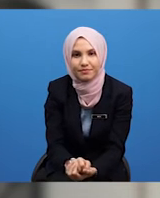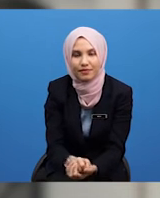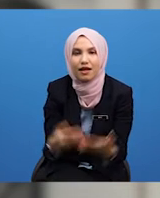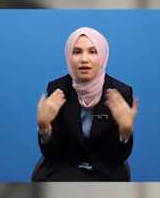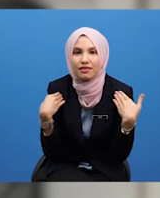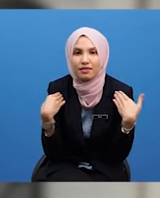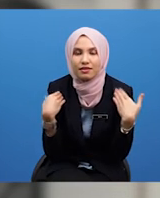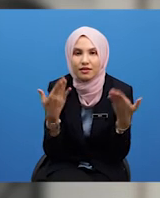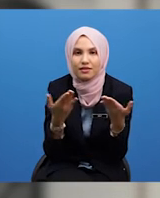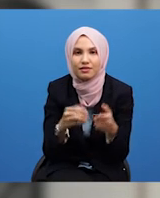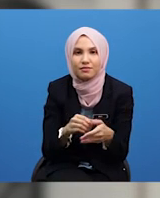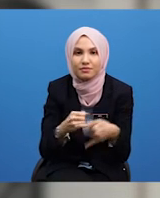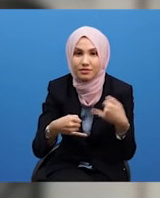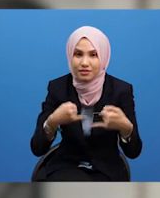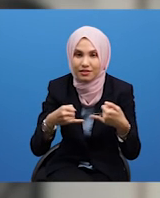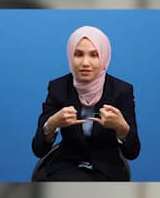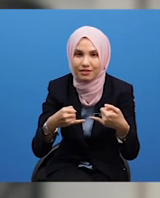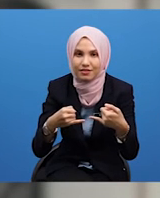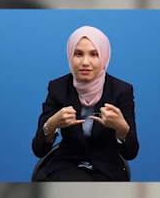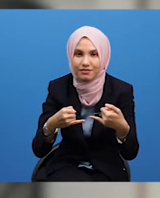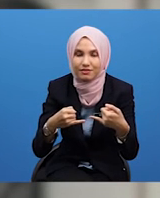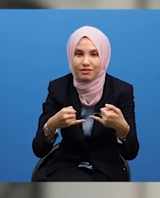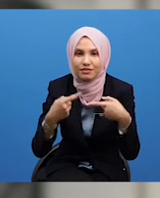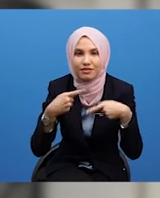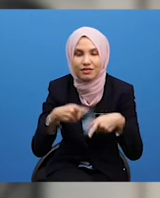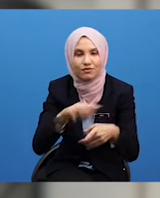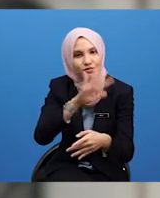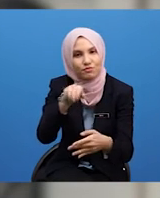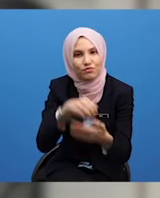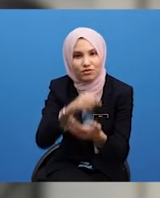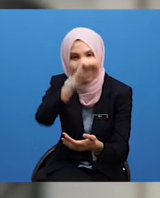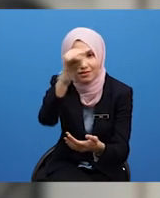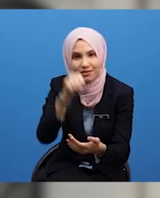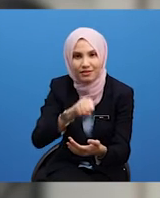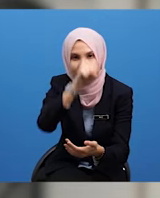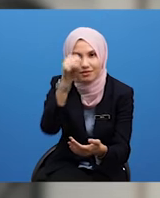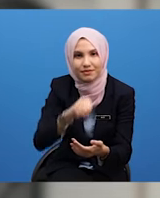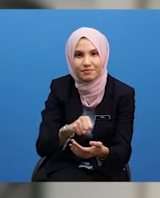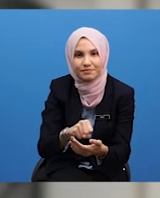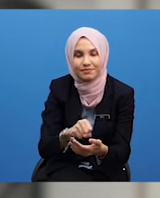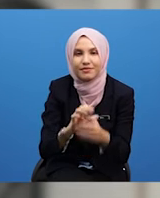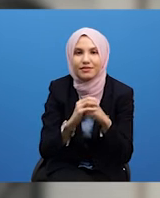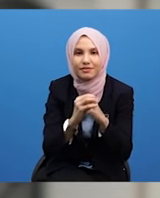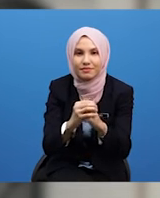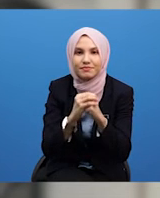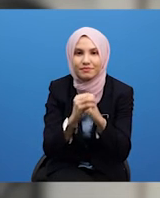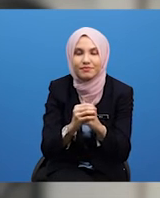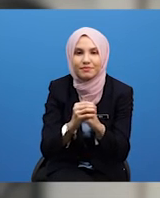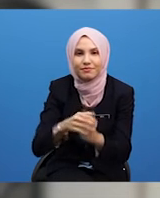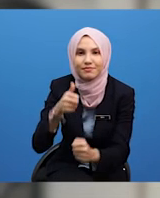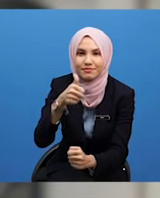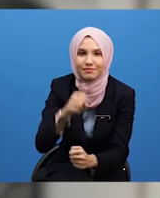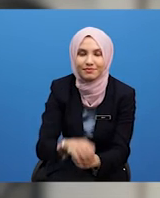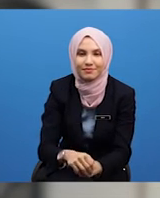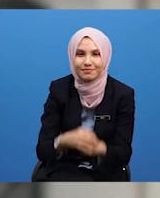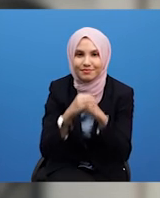Adakah anda berjaya menjawab kesemua soalan seperti tadi? Tahniah, bagus